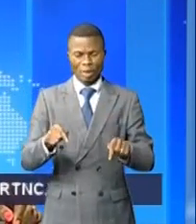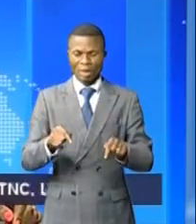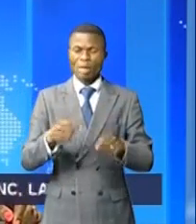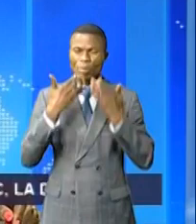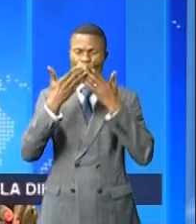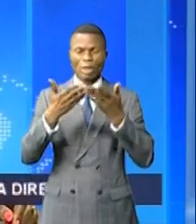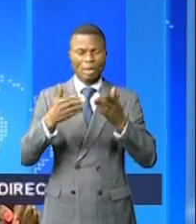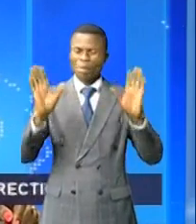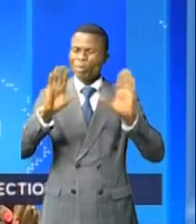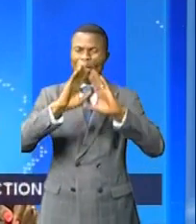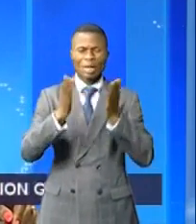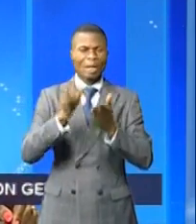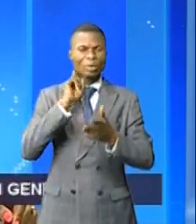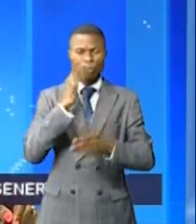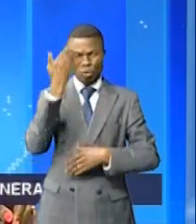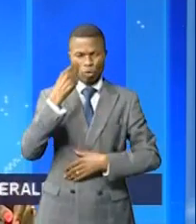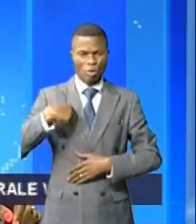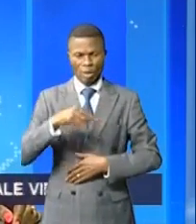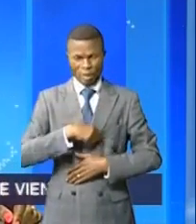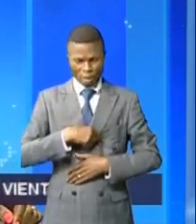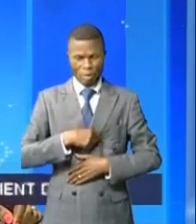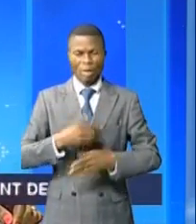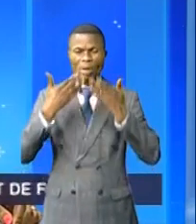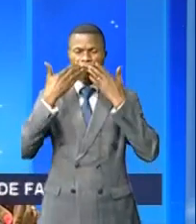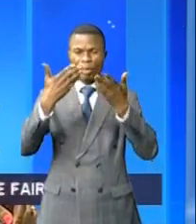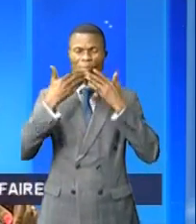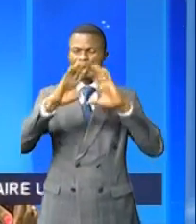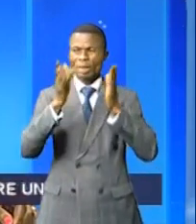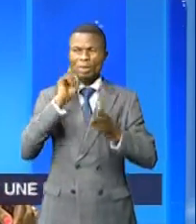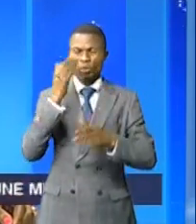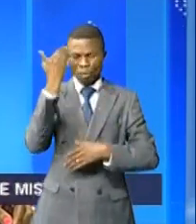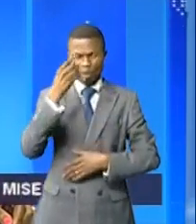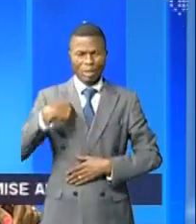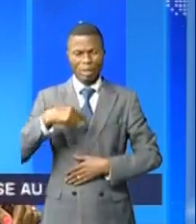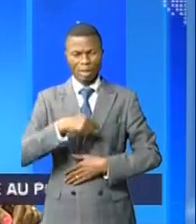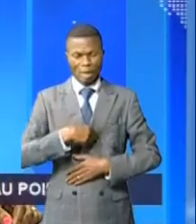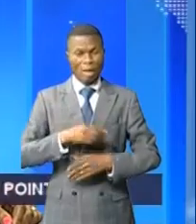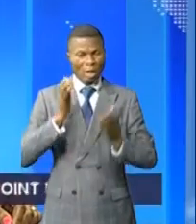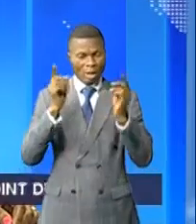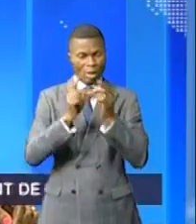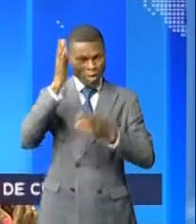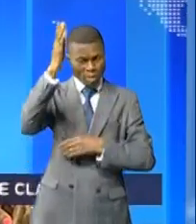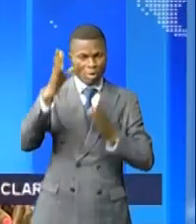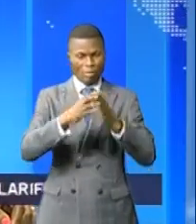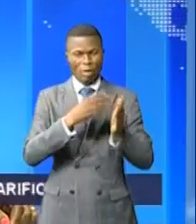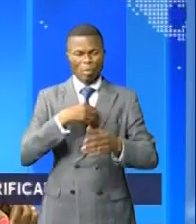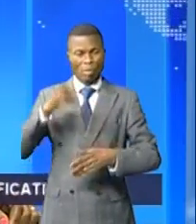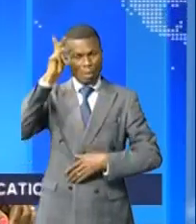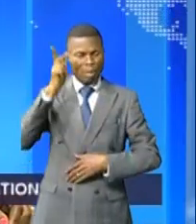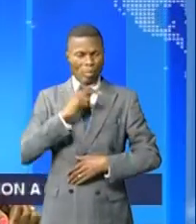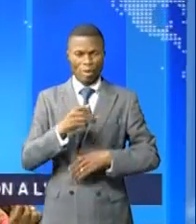va me relayer sur ce même plateau pour la grande édition de 20h. Merci de nous avoir suivis. Je vous retrouve encore demain avec la